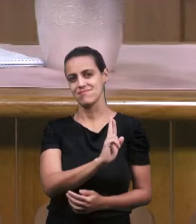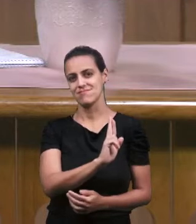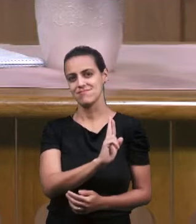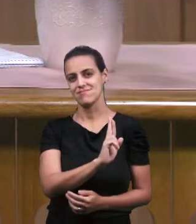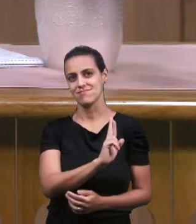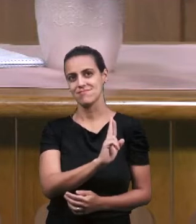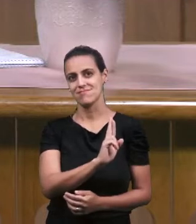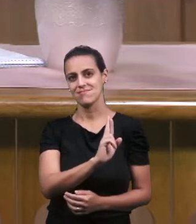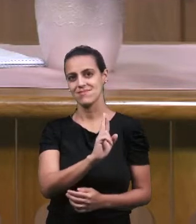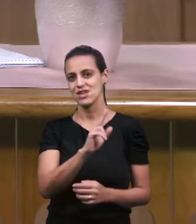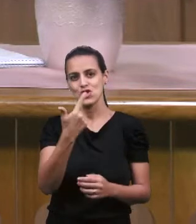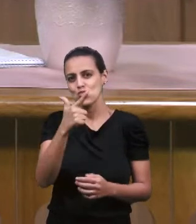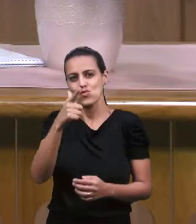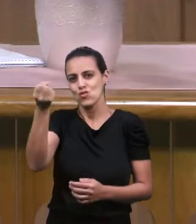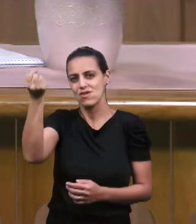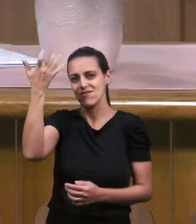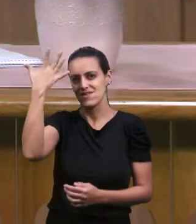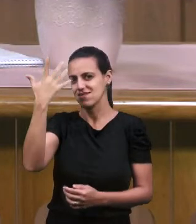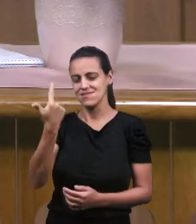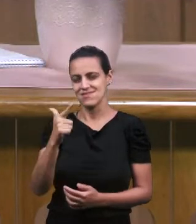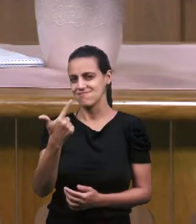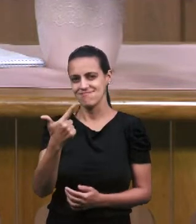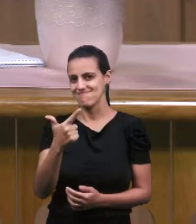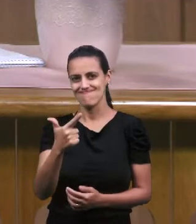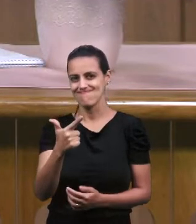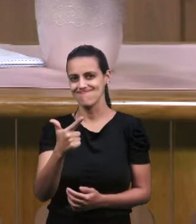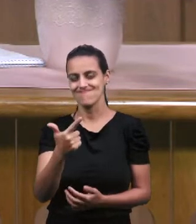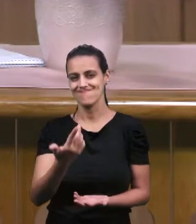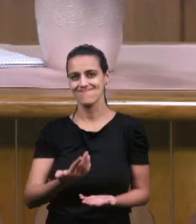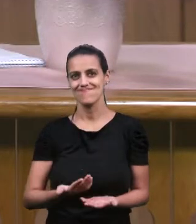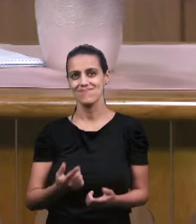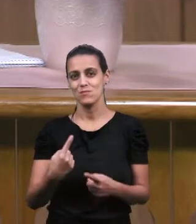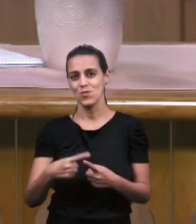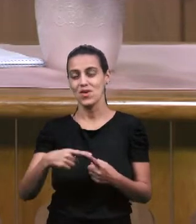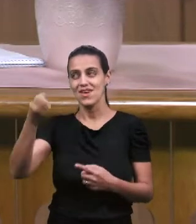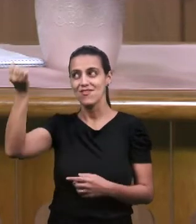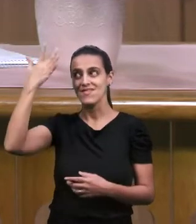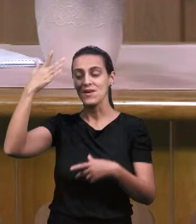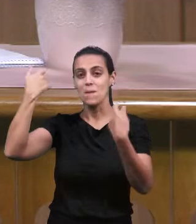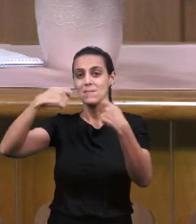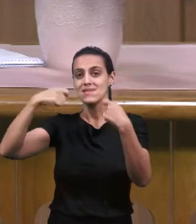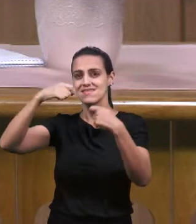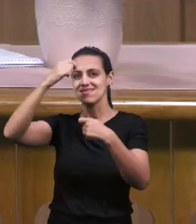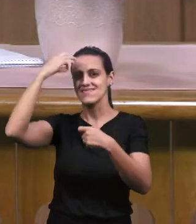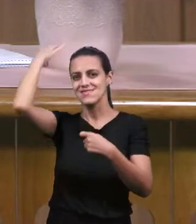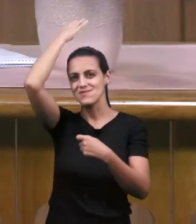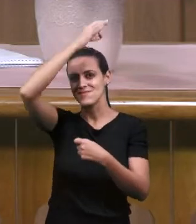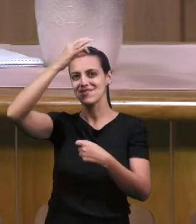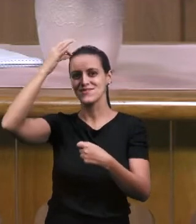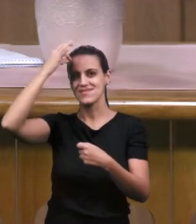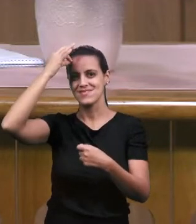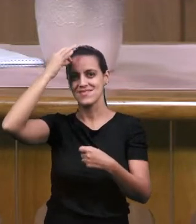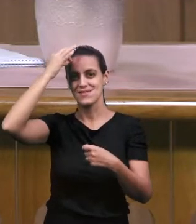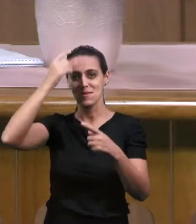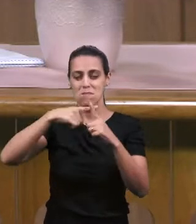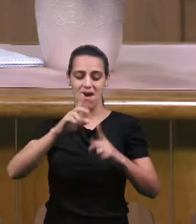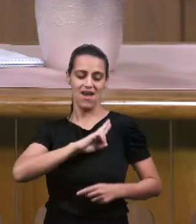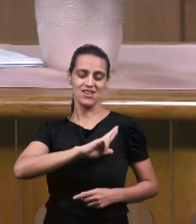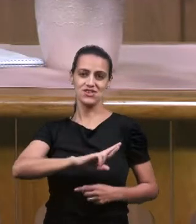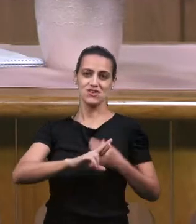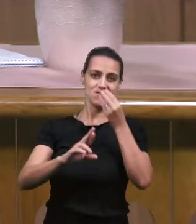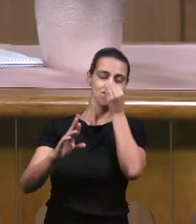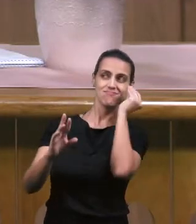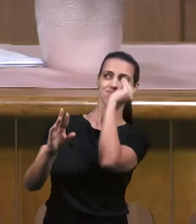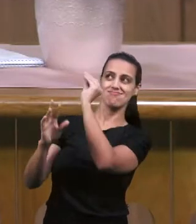l'intérêt de la religion. Ce n'était pas révélation. Parce que la révélation, on a besoin du